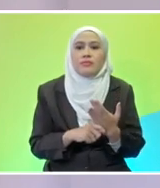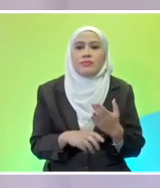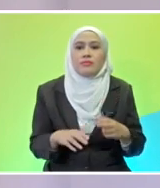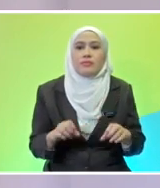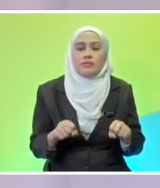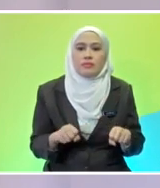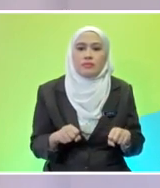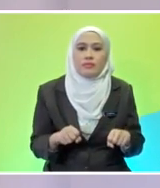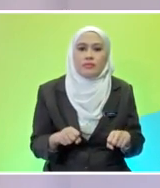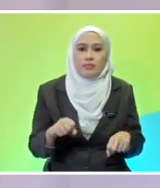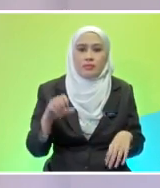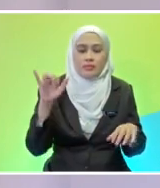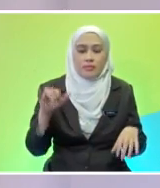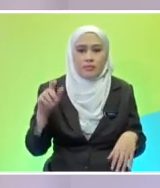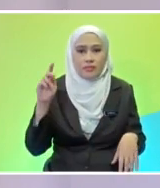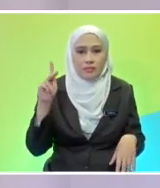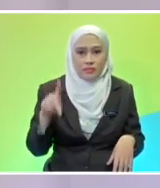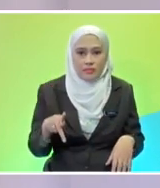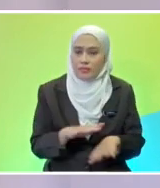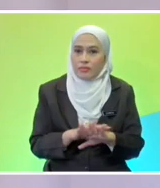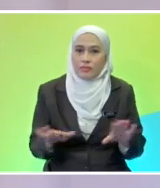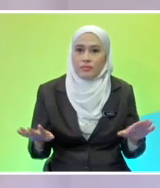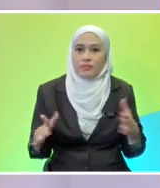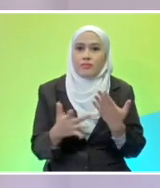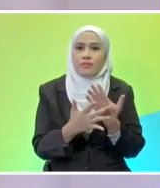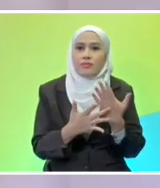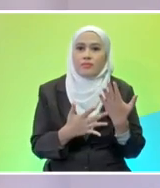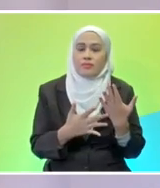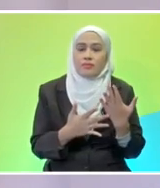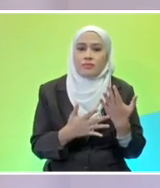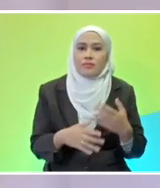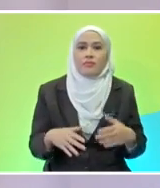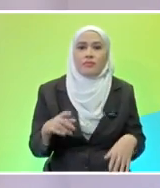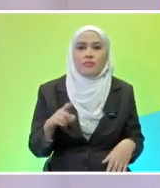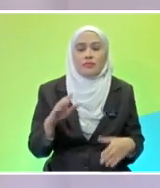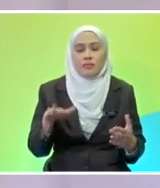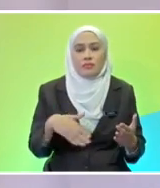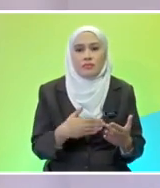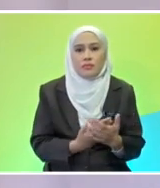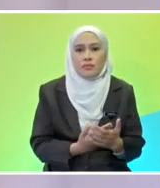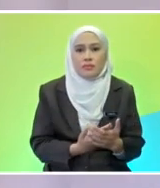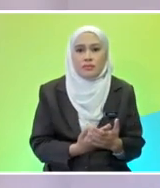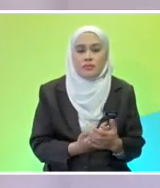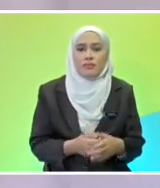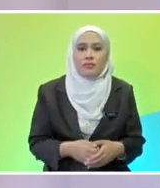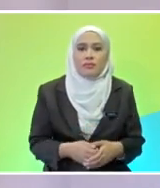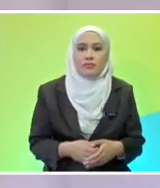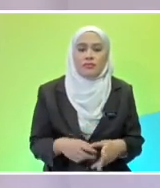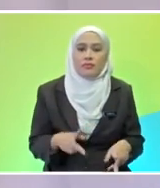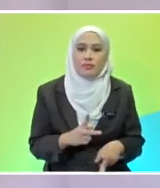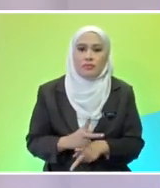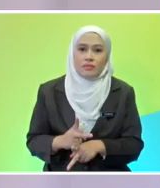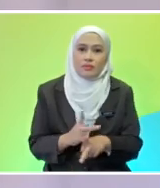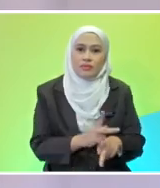diri anda. Kalau dia minta angguk-angguk tu janganlah. Buat je biasa-biasa. Nanti kalau dah cedera, siapa yang susah, diri sendiri